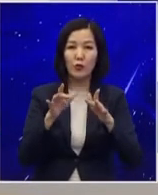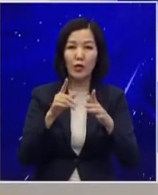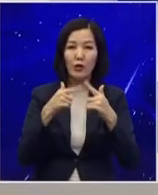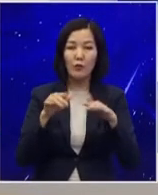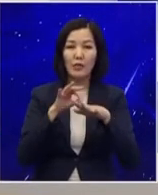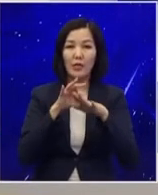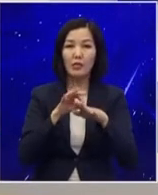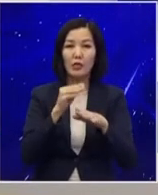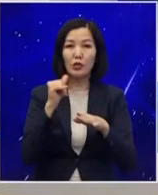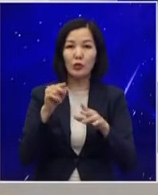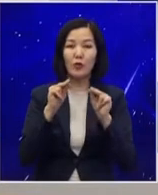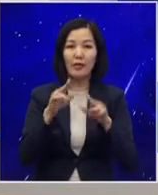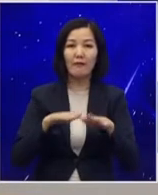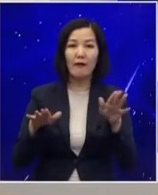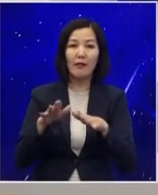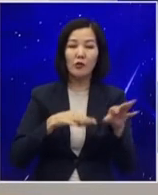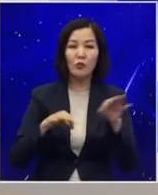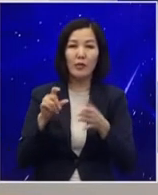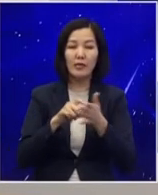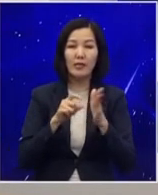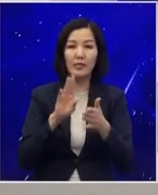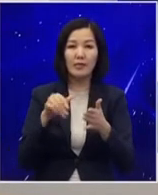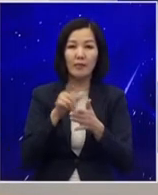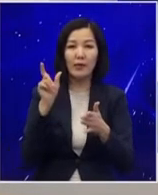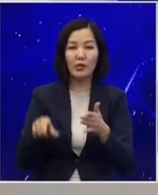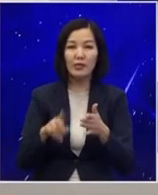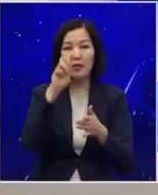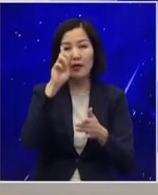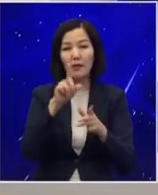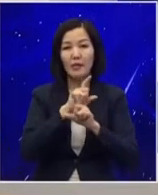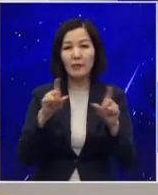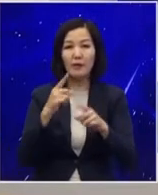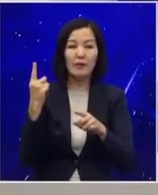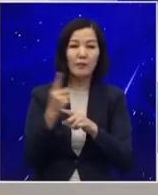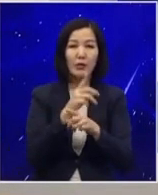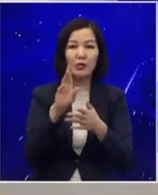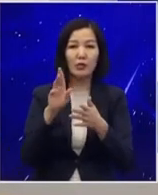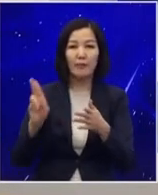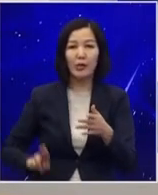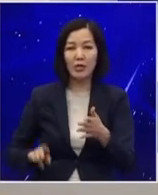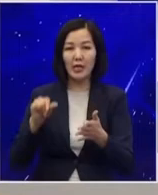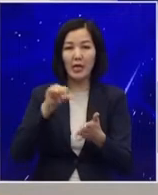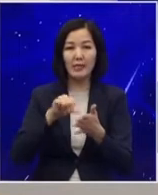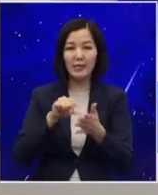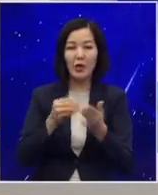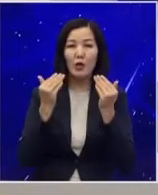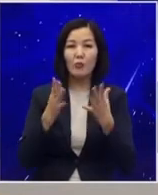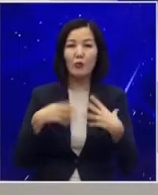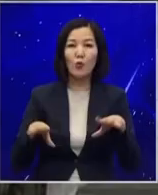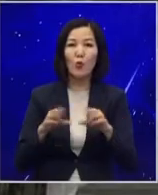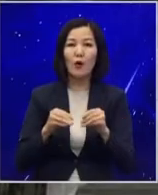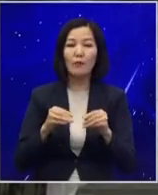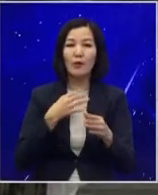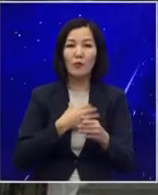шараға Жетісу адалдық алаңы жобалық кеңсесінің басшысы мен аймақтағы мемлекеттік мекемелердің бірінші басшылары қатысты. Бүгінгі